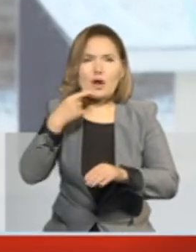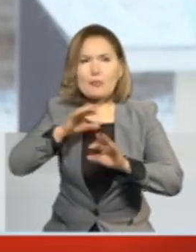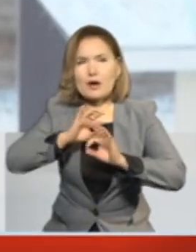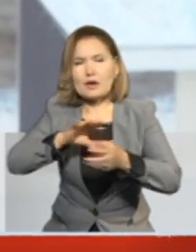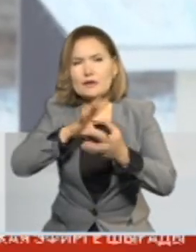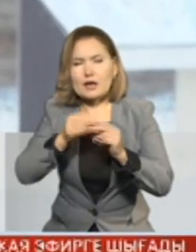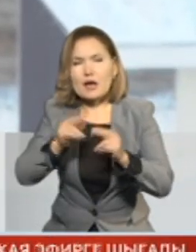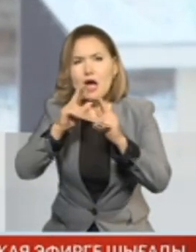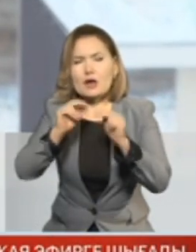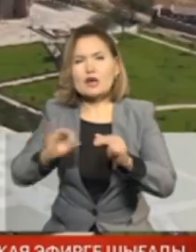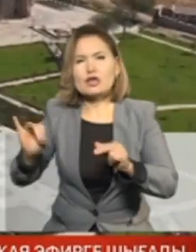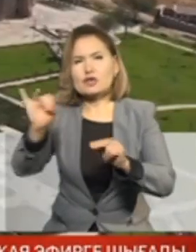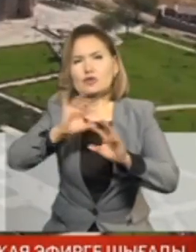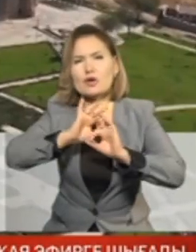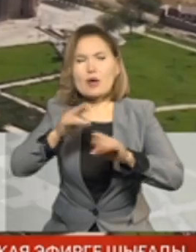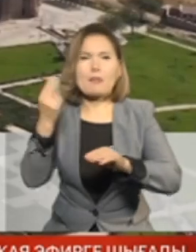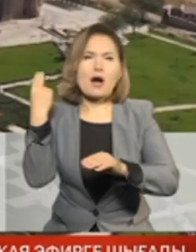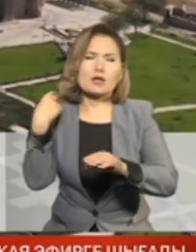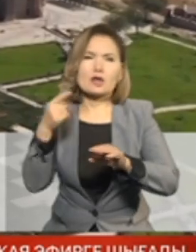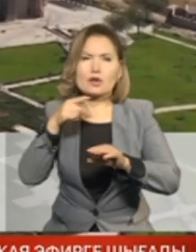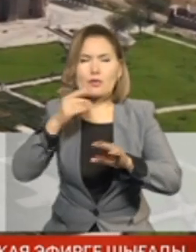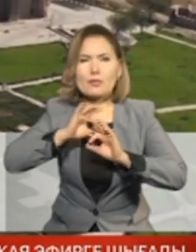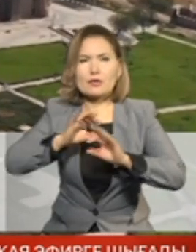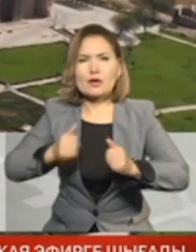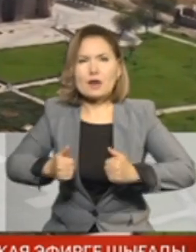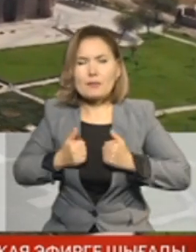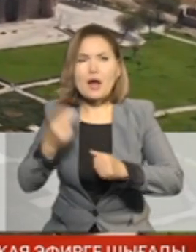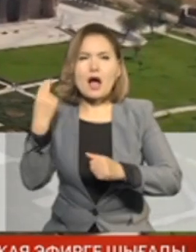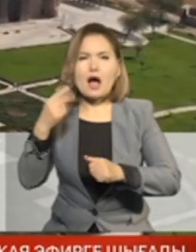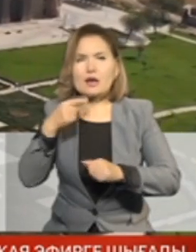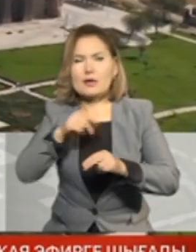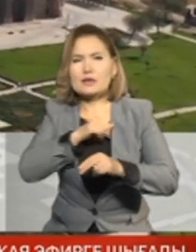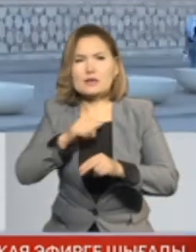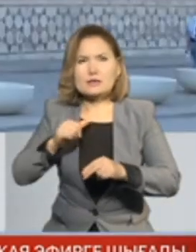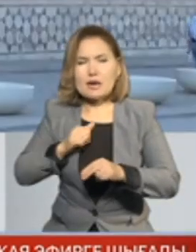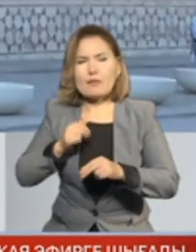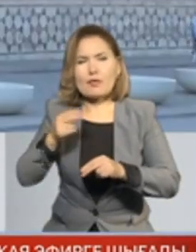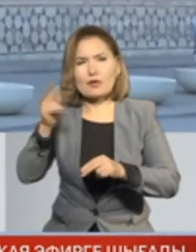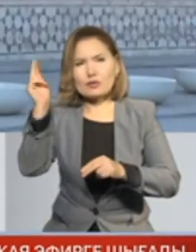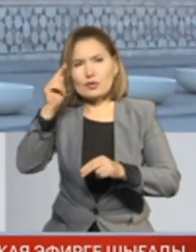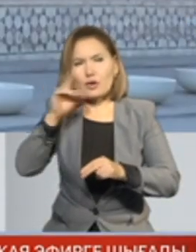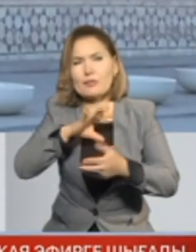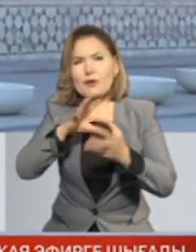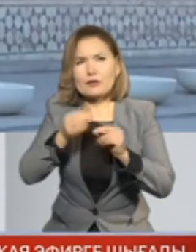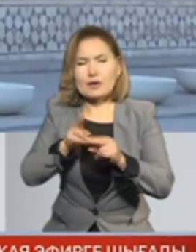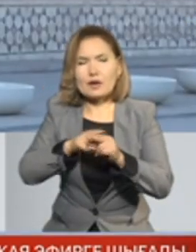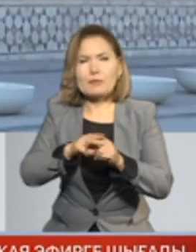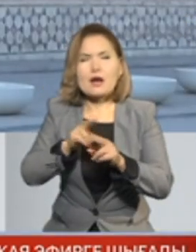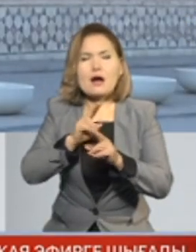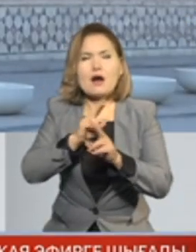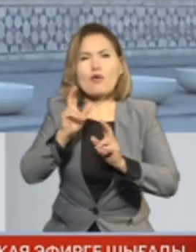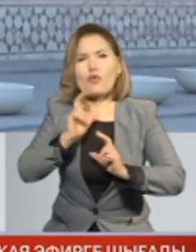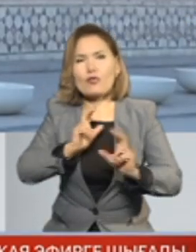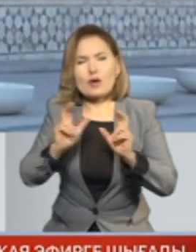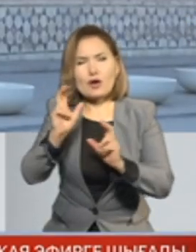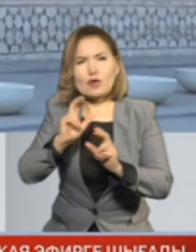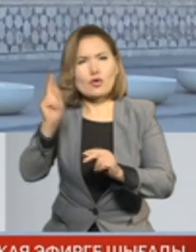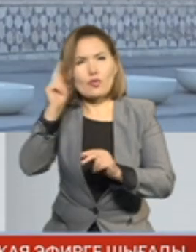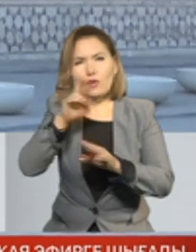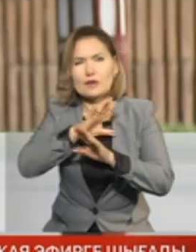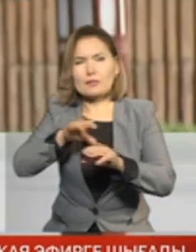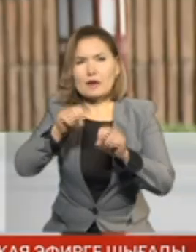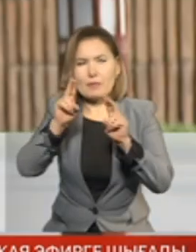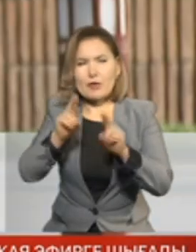қоймай, кесене туралы ақпарат беруге де тырысады. Ал ағылшын тілін өз бетінше үйренген. Ол үшін ешбір жоғары оқу орнына түспеген